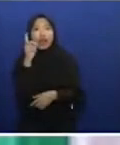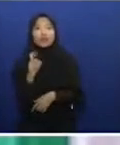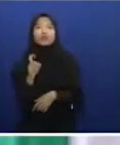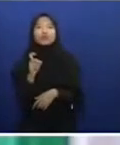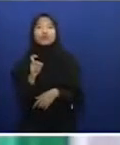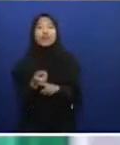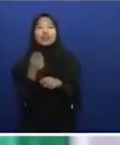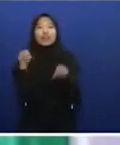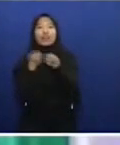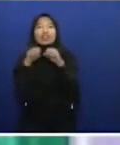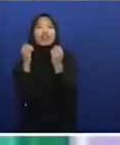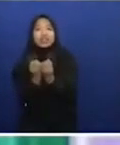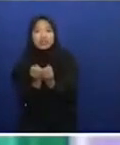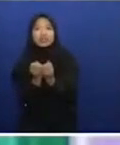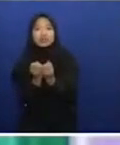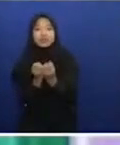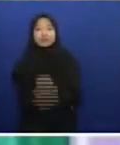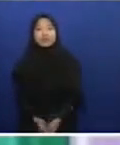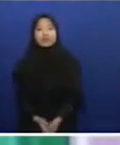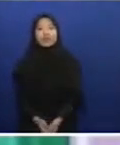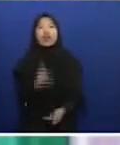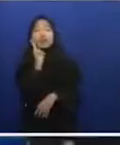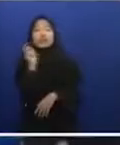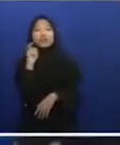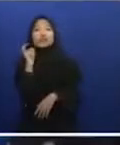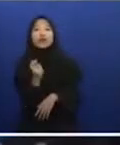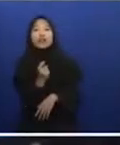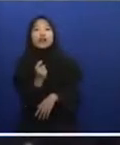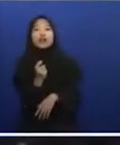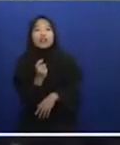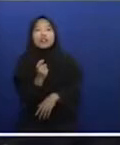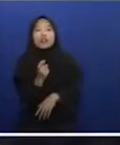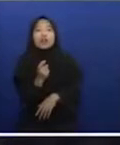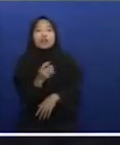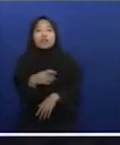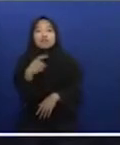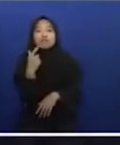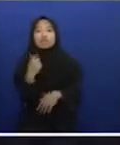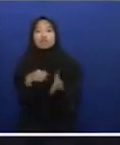Kalian boleh kuliah IP-nya harus bagus. Harus bagus IP kalian.